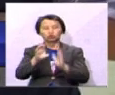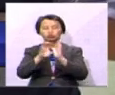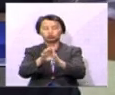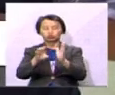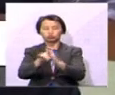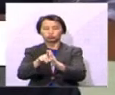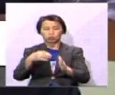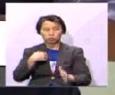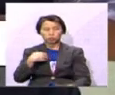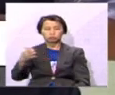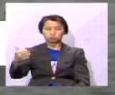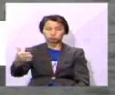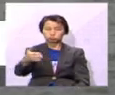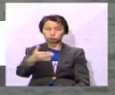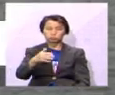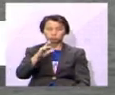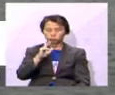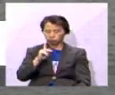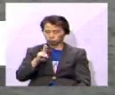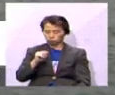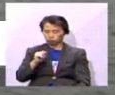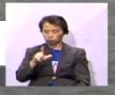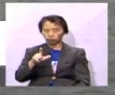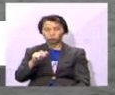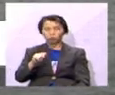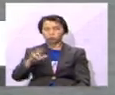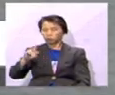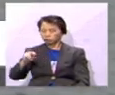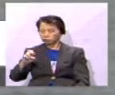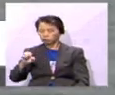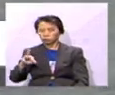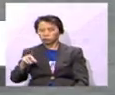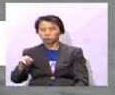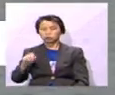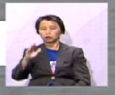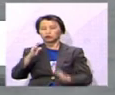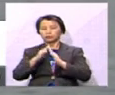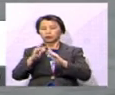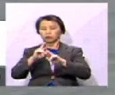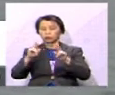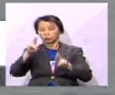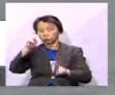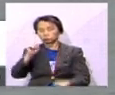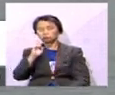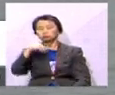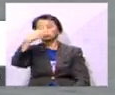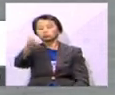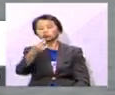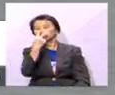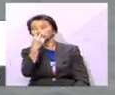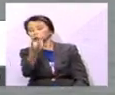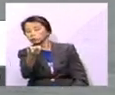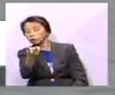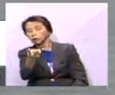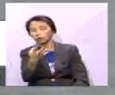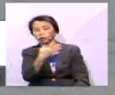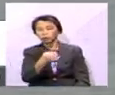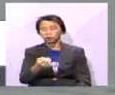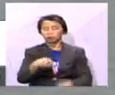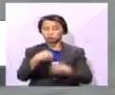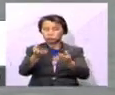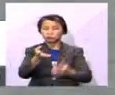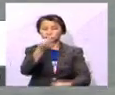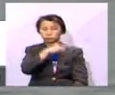program Aquapolitan Kuala Nerus yang dapat dilihat dari seberang bandaraya Kuala Terengganu ini, yang dijangka memberi manfaat